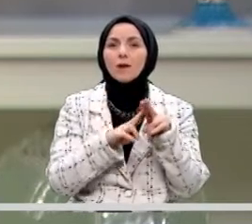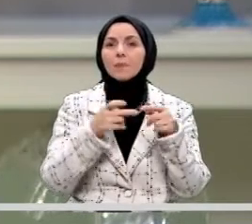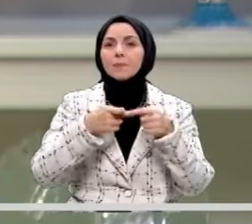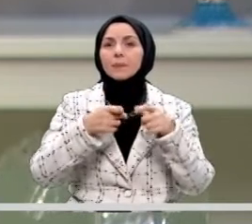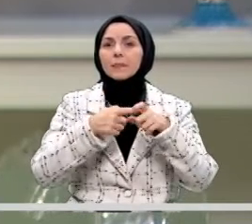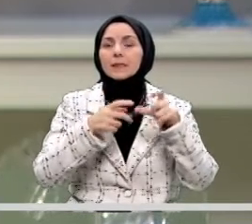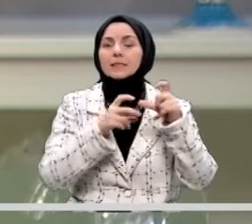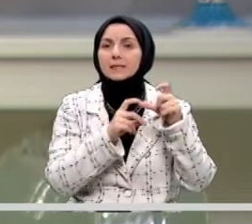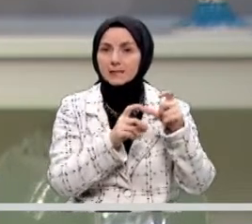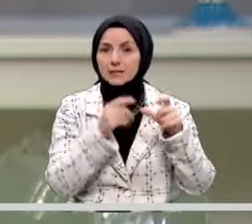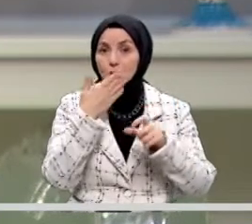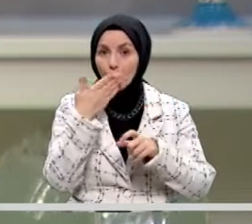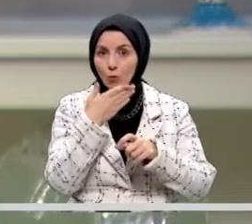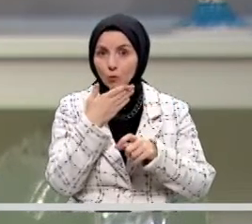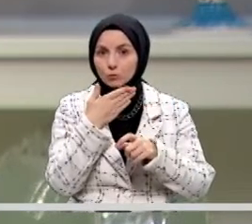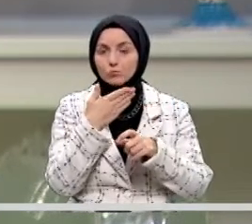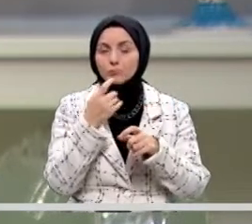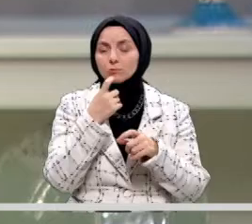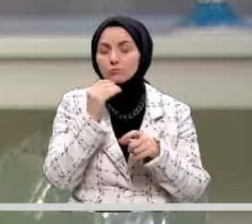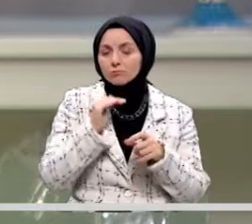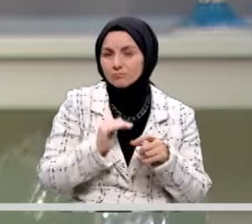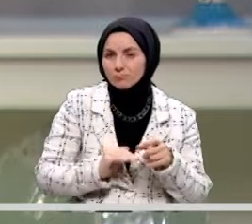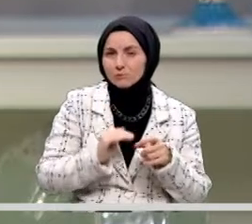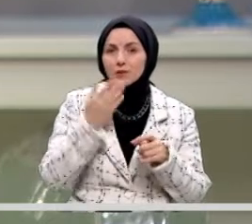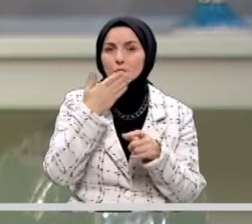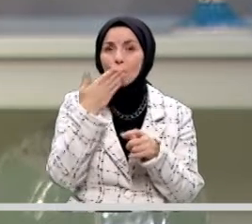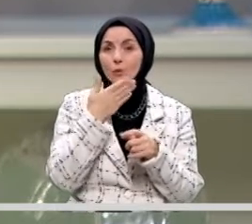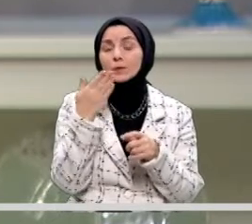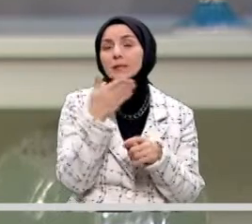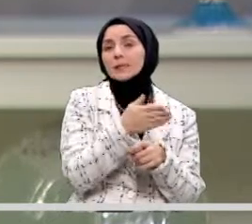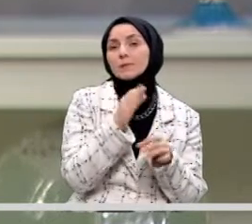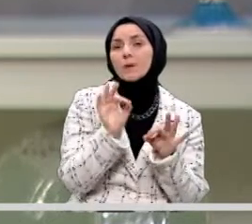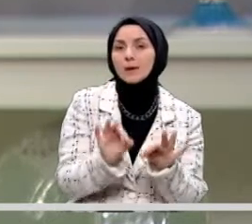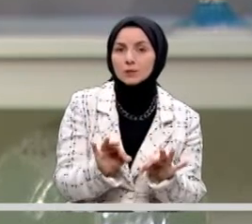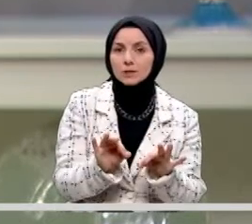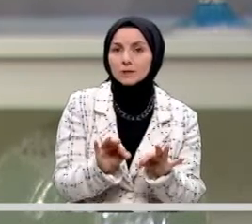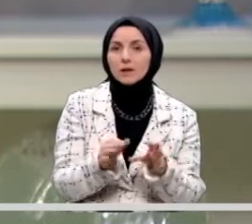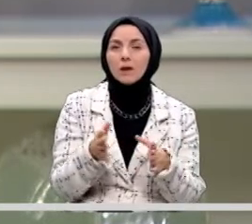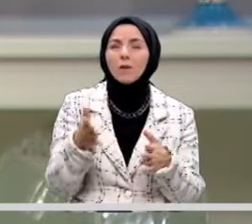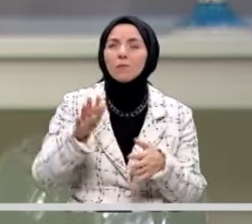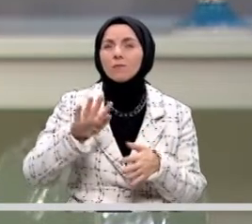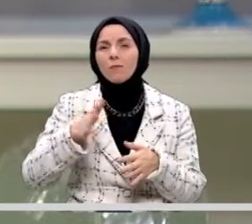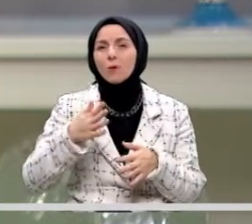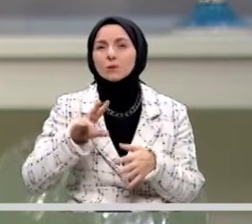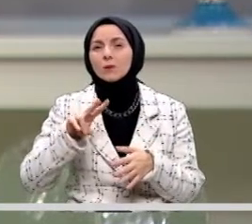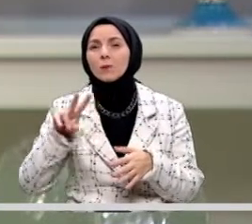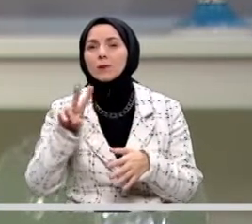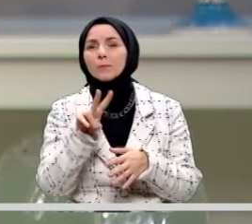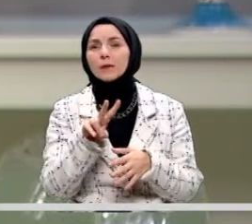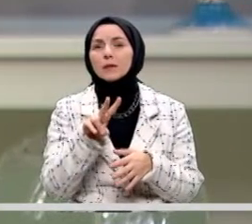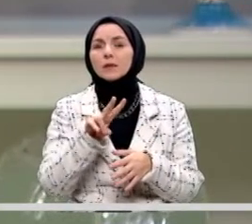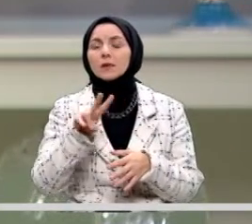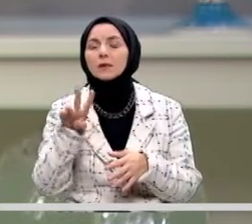tanışma çağı 3-4 yaşlarında başlıyoruz ve ortalama 22 23 işte devam ettiğimiz